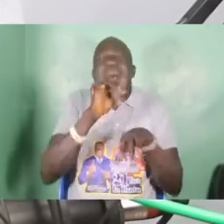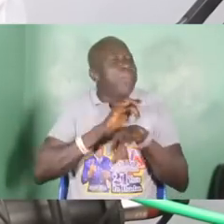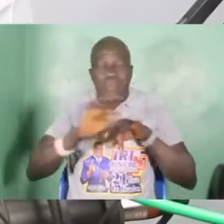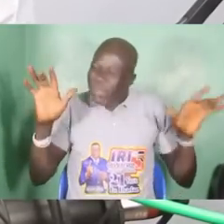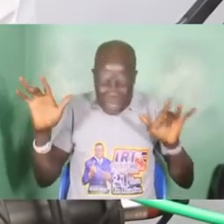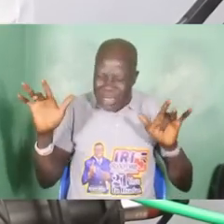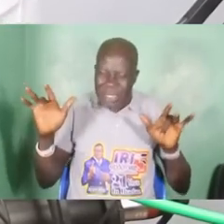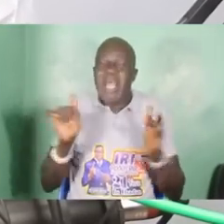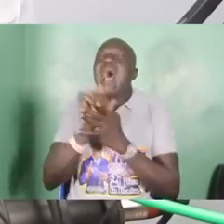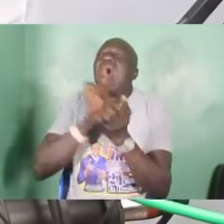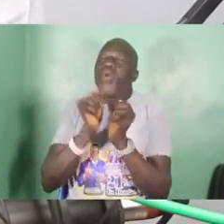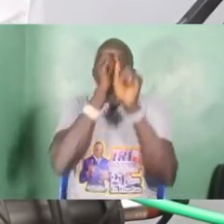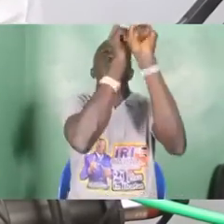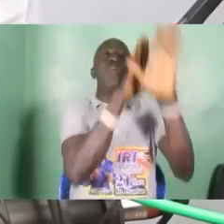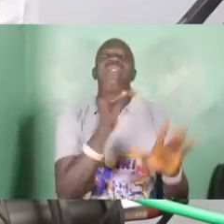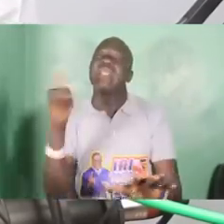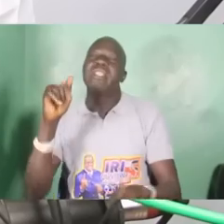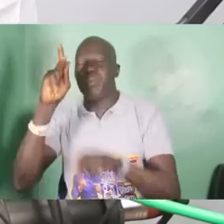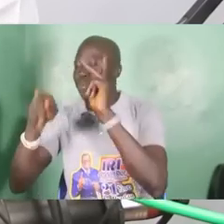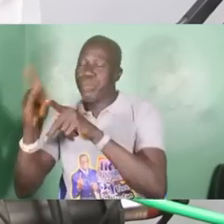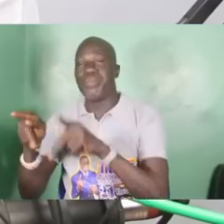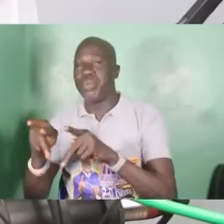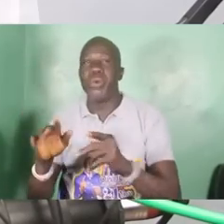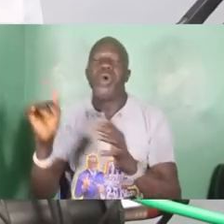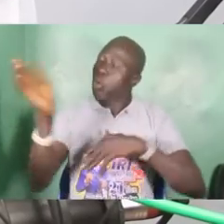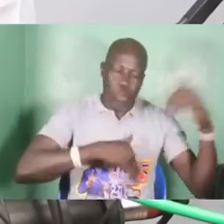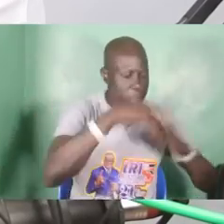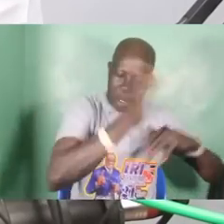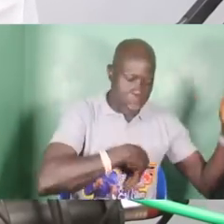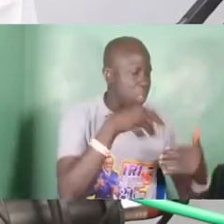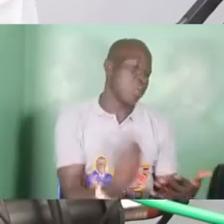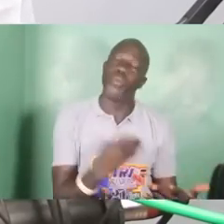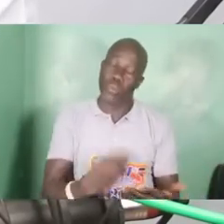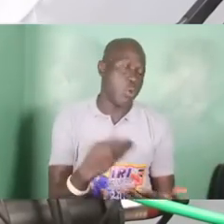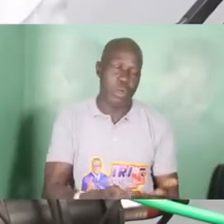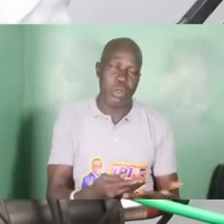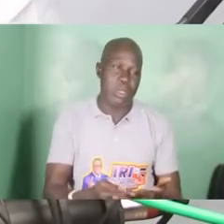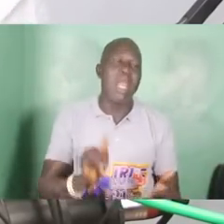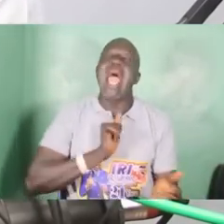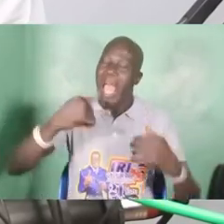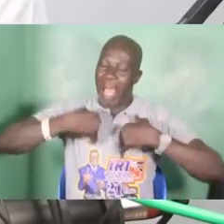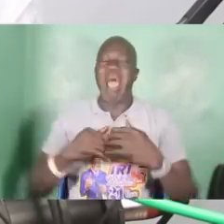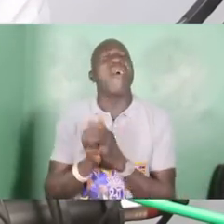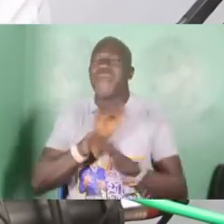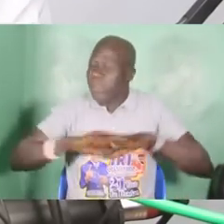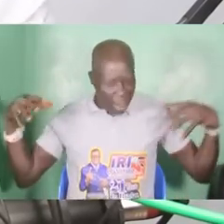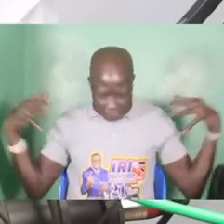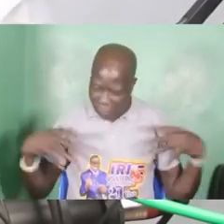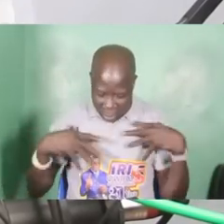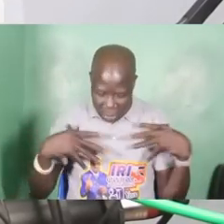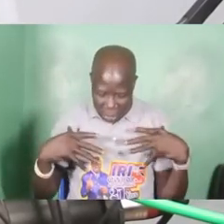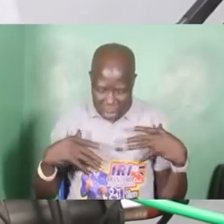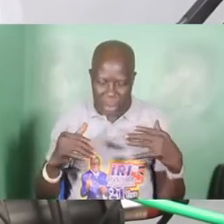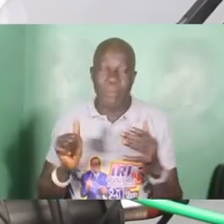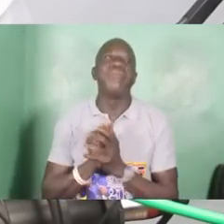mí mo fẹ́ bùkún àwọn ènìyàn láì sí owó money. Ani baba jaya ni. Ah, you will be